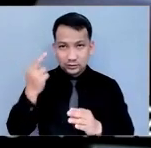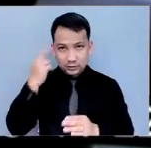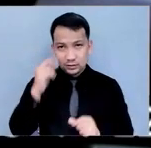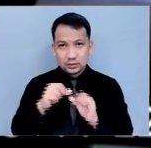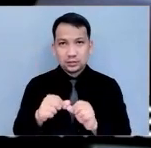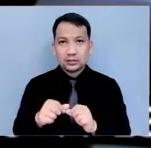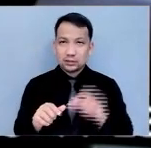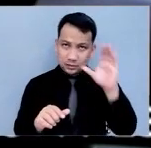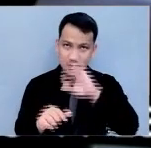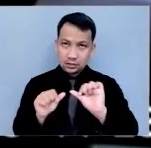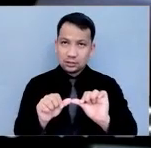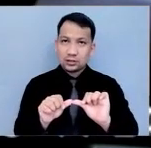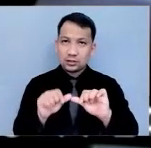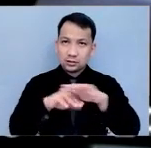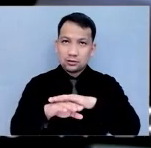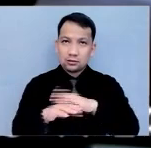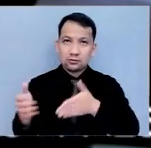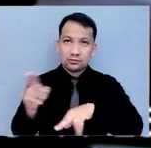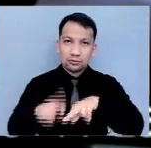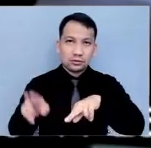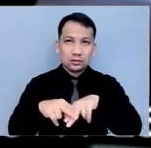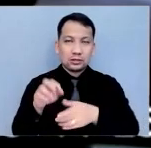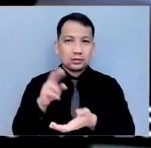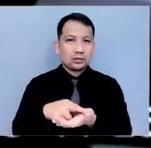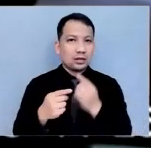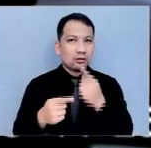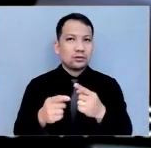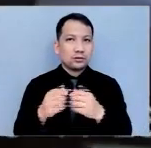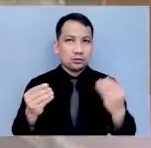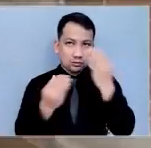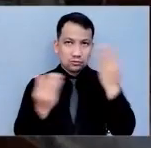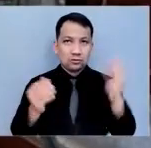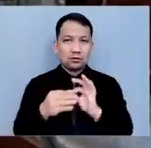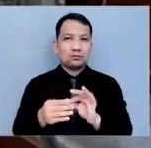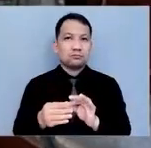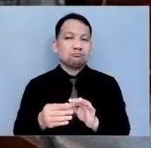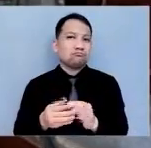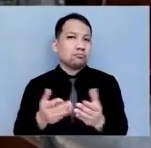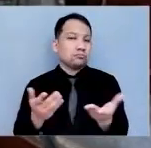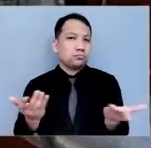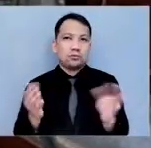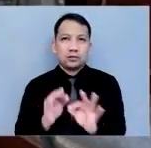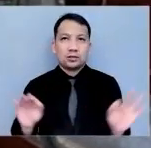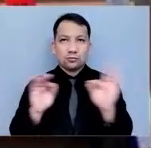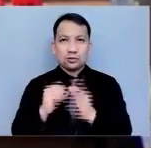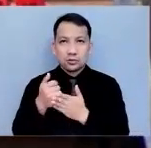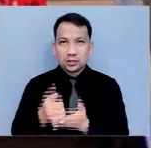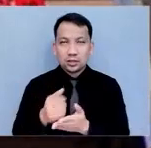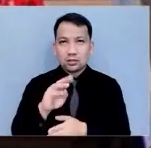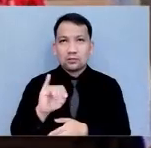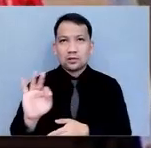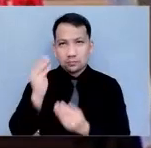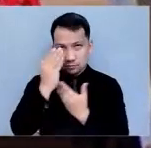makahanap na mas mataas na kita o return kumpara doon sa mga traditional investments. Malaking tulong daw kasi ang Maharlika Fund sa